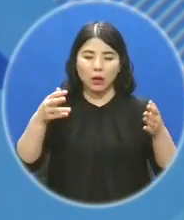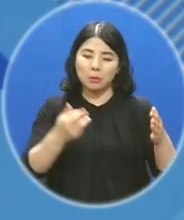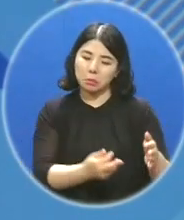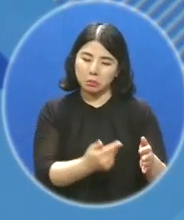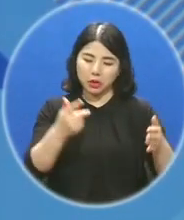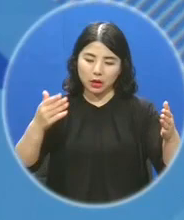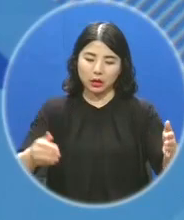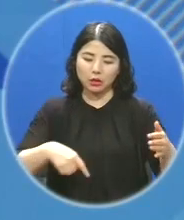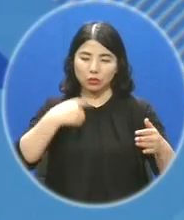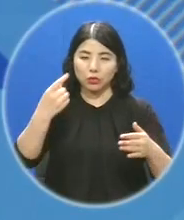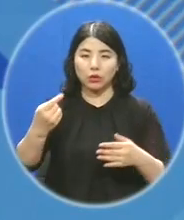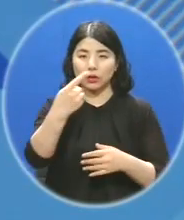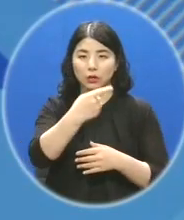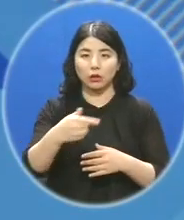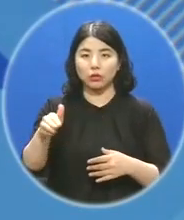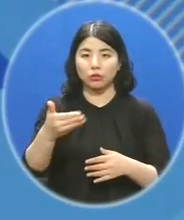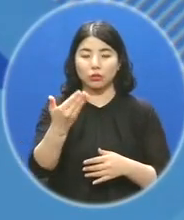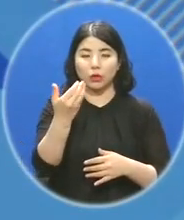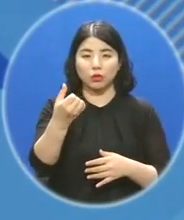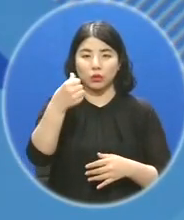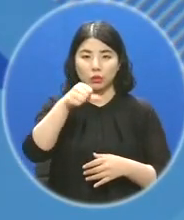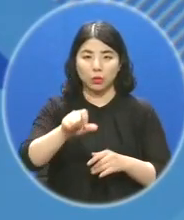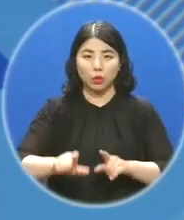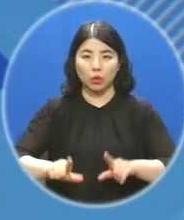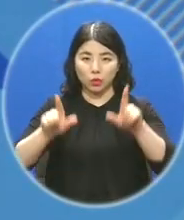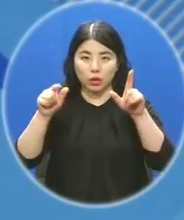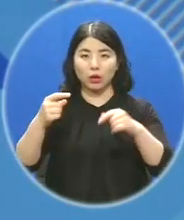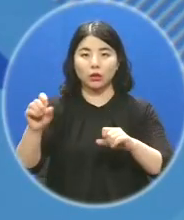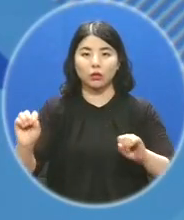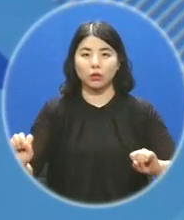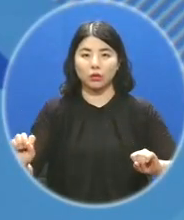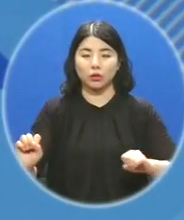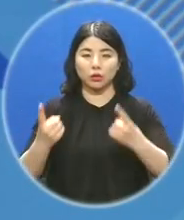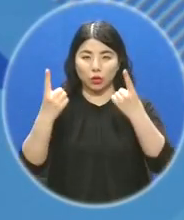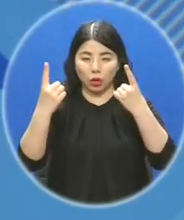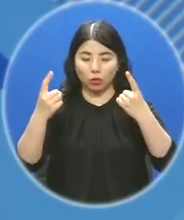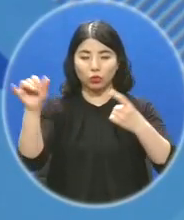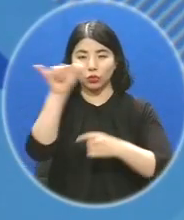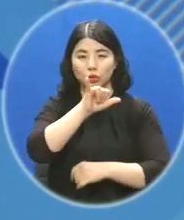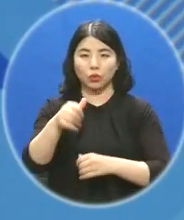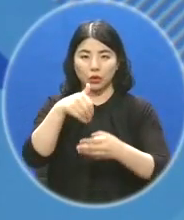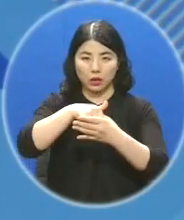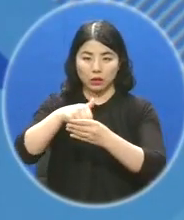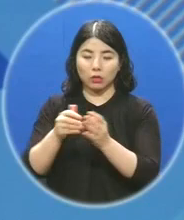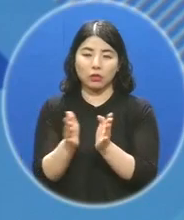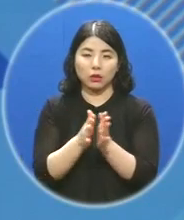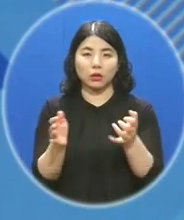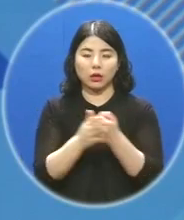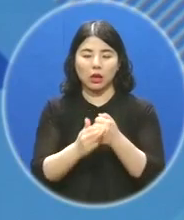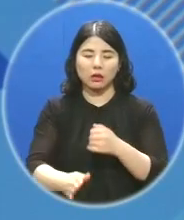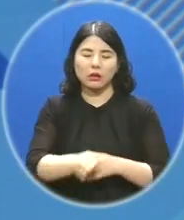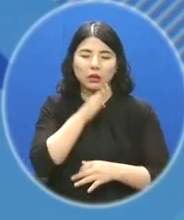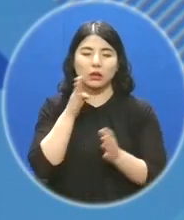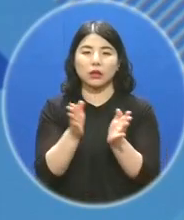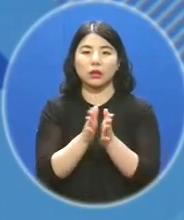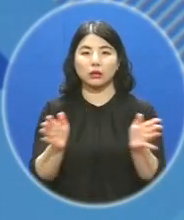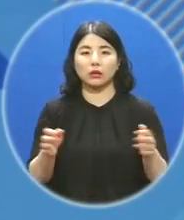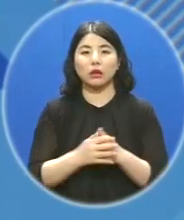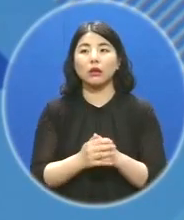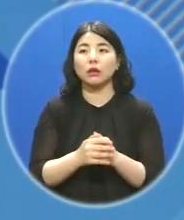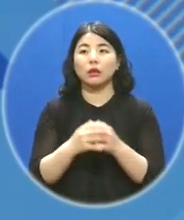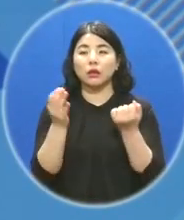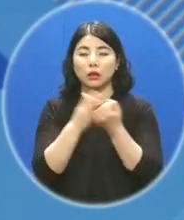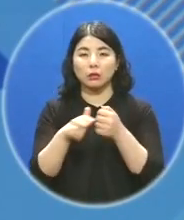거쳐서요. 1995년도에 전국 동시 지방선거가 치러지면서 이제 본격적인 가동이 이루어집니다. 그래서